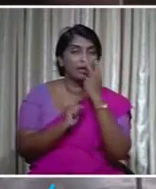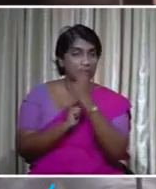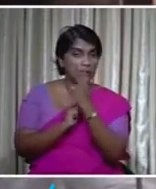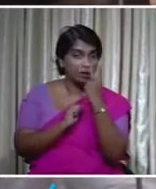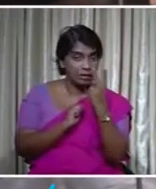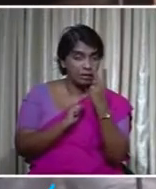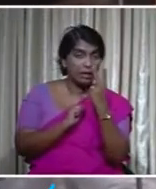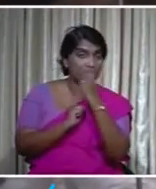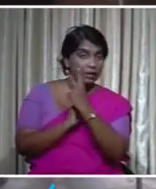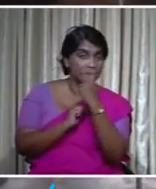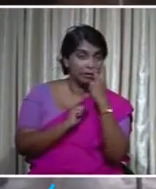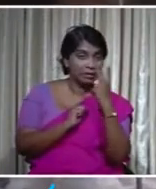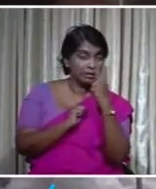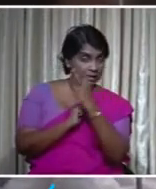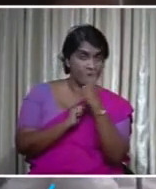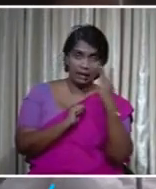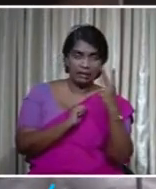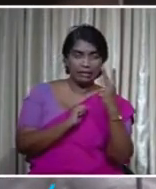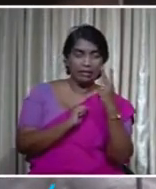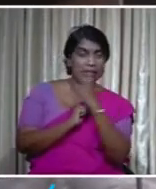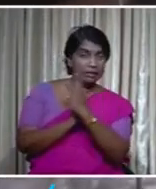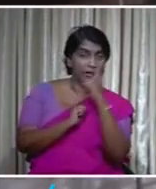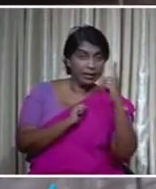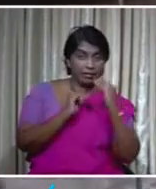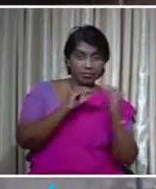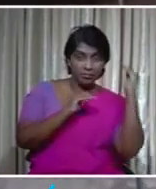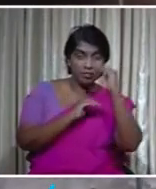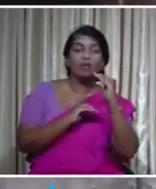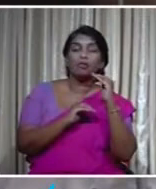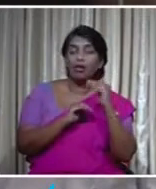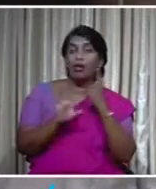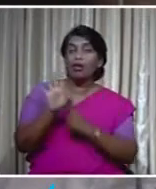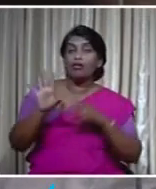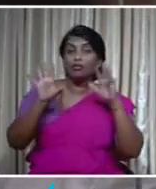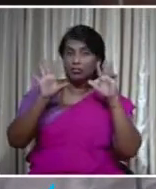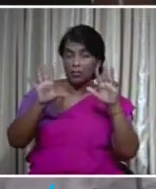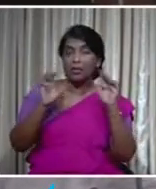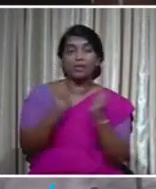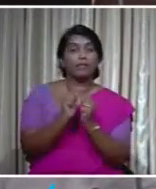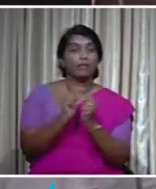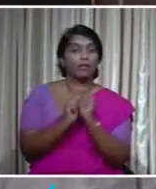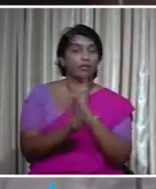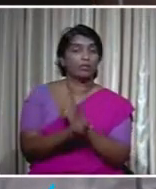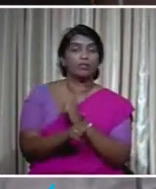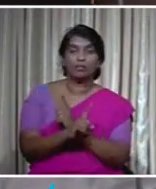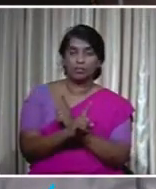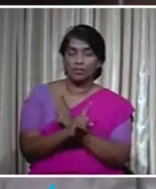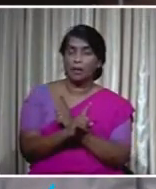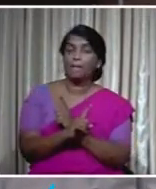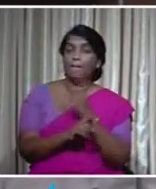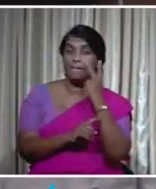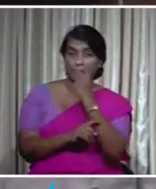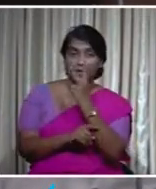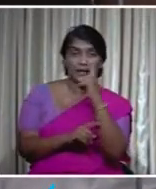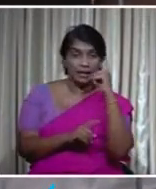அவர் 2-1 போறதாக இருந்தால், 2-1 போறதென்றால் அவர் 9 வருடங்கள் பணியாற்ற வேண்டும். இந்த 2-1 இருந்து அவர்